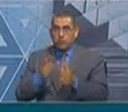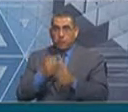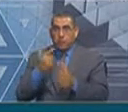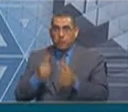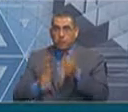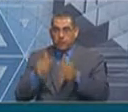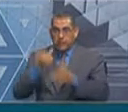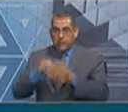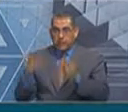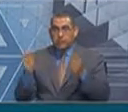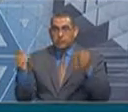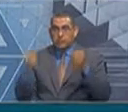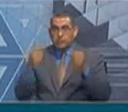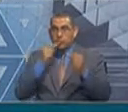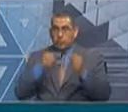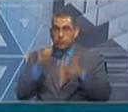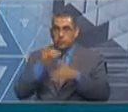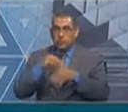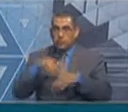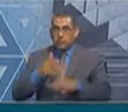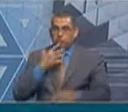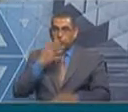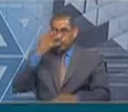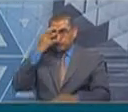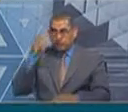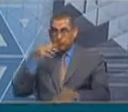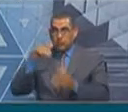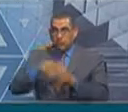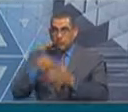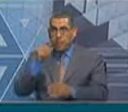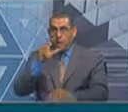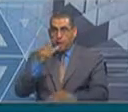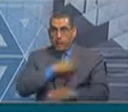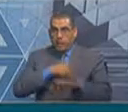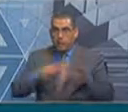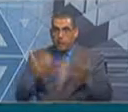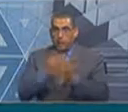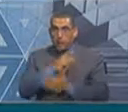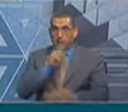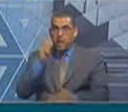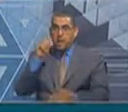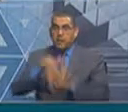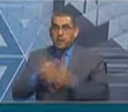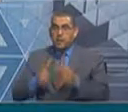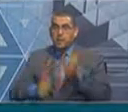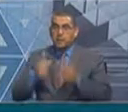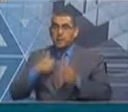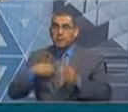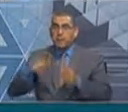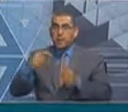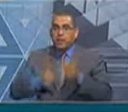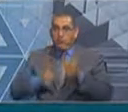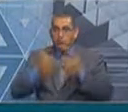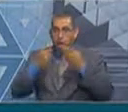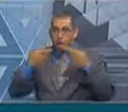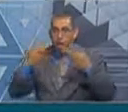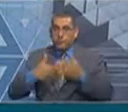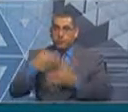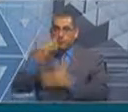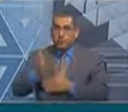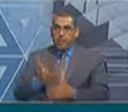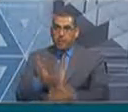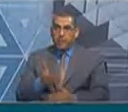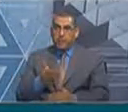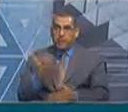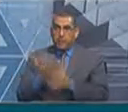منافسه جو بايدن الذي دعا مجلس الشيوخ إلى عدم التصويت على هذا التعيين قبل أن يختار الأمريكيون رئيسهم في الانتخابات